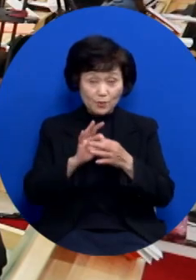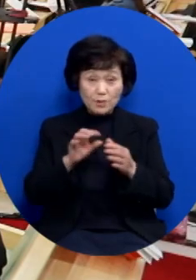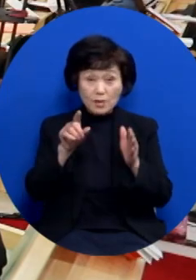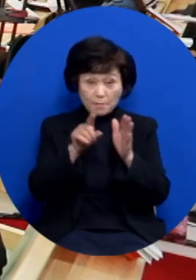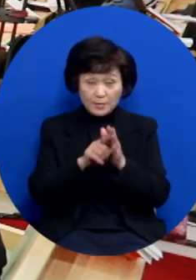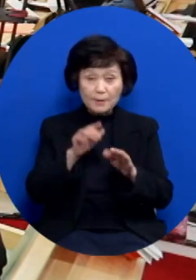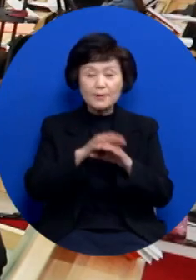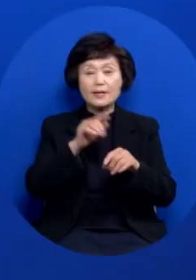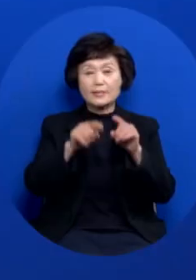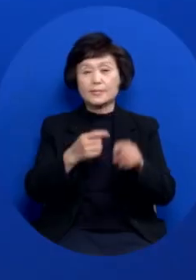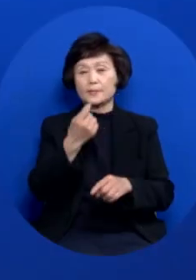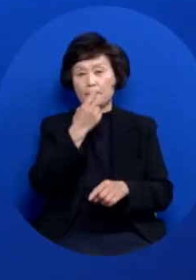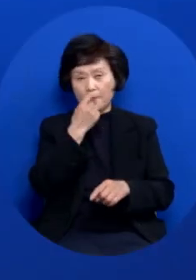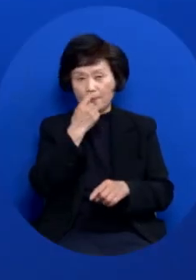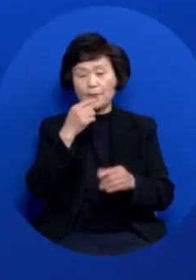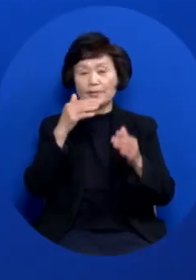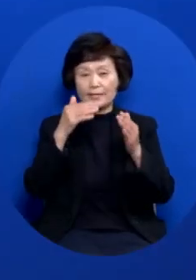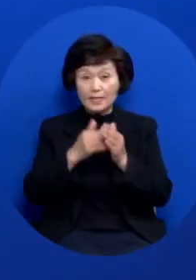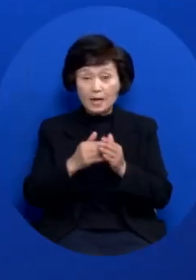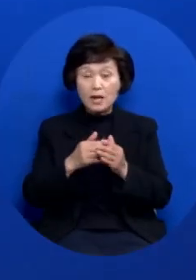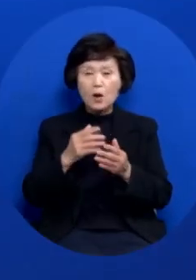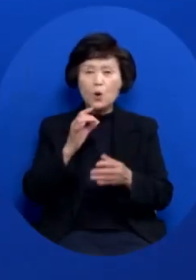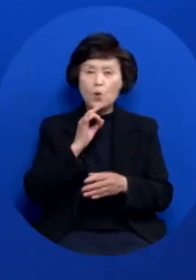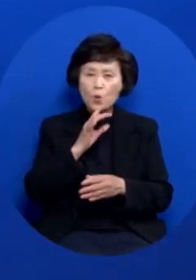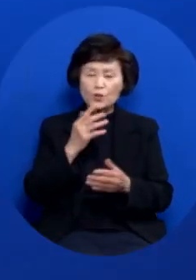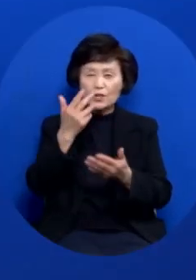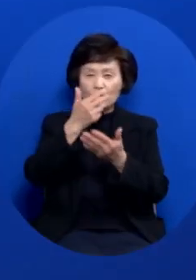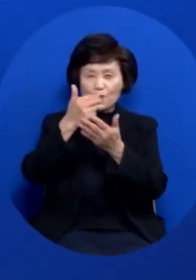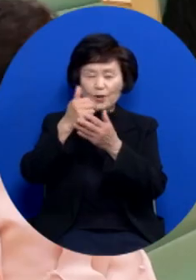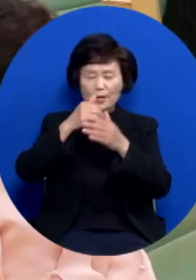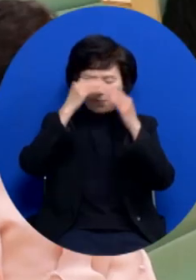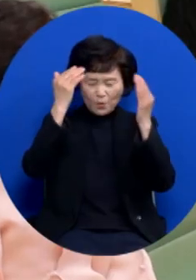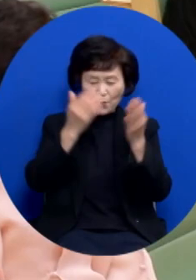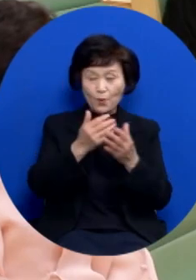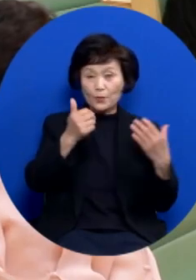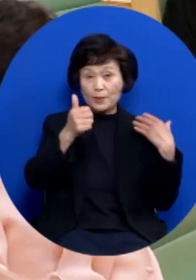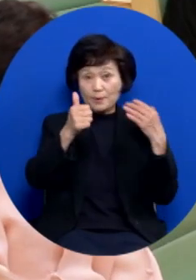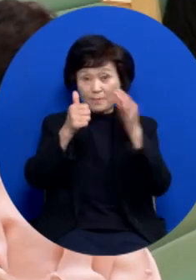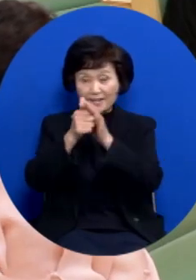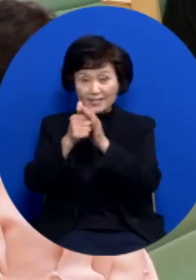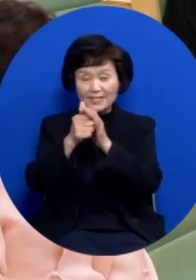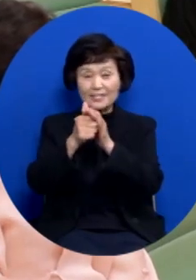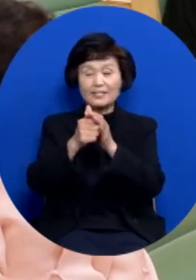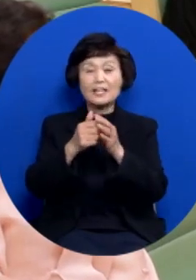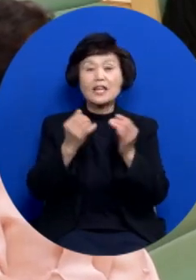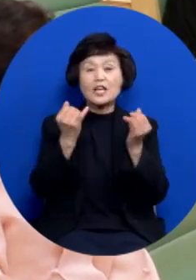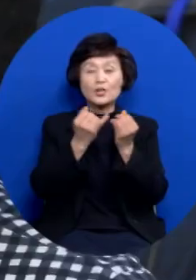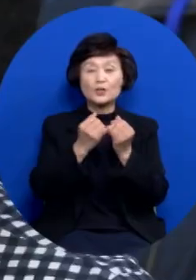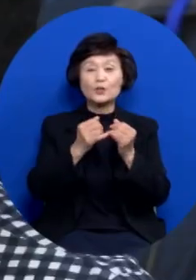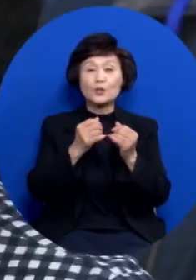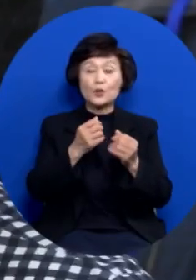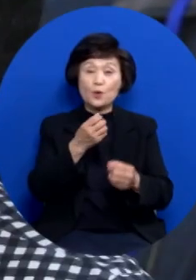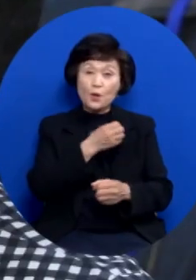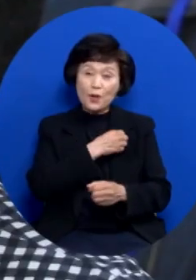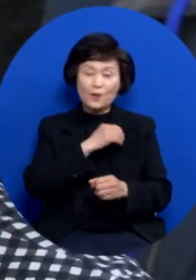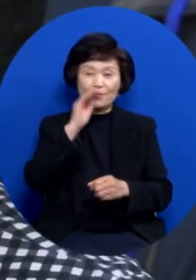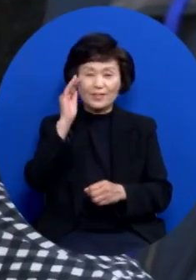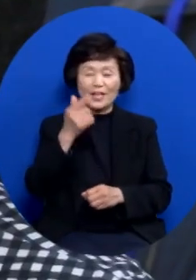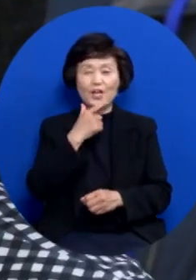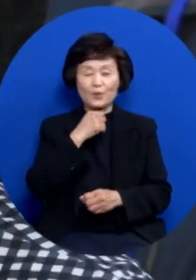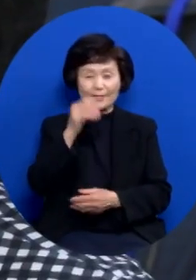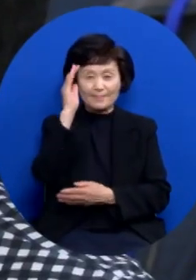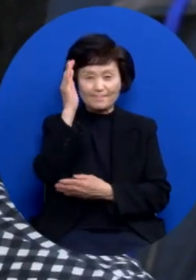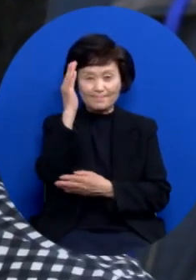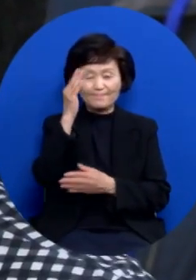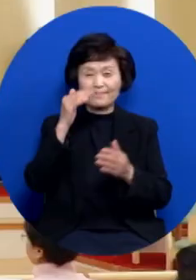실천을 배웠다며 오직 여호와께 모든 것을 맡기고 승리하는 여전도 회원들이 되길 바란다고 전했습니다. 이어